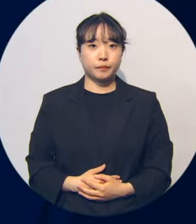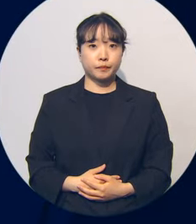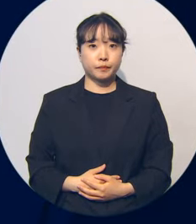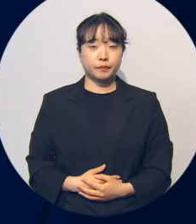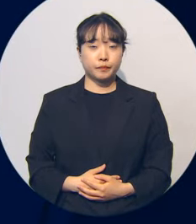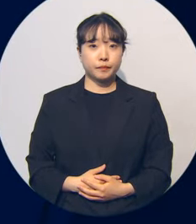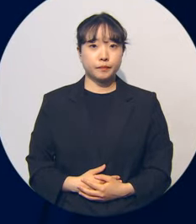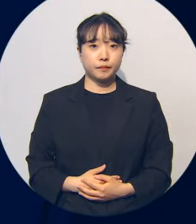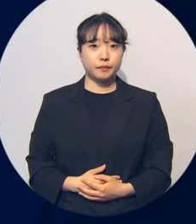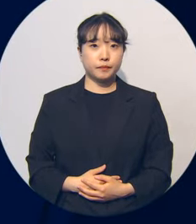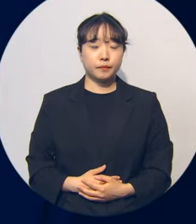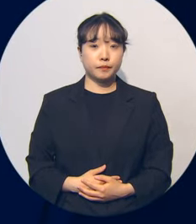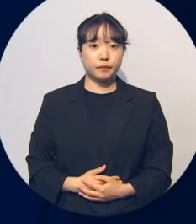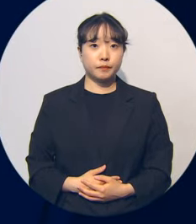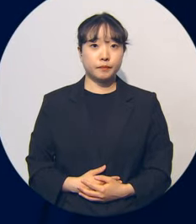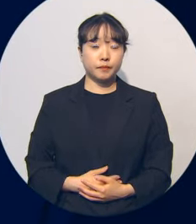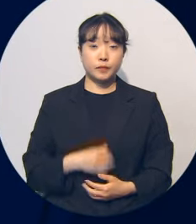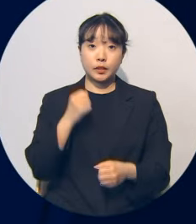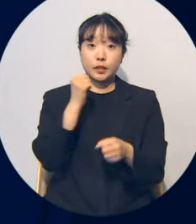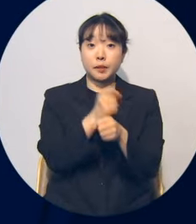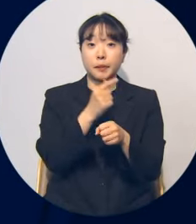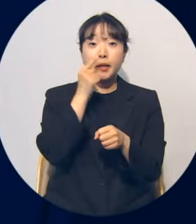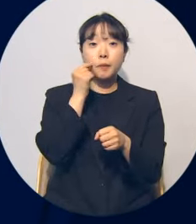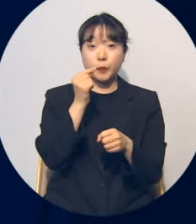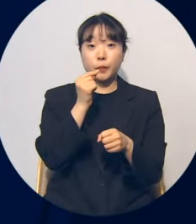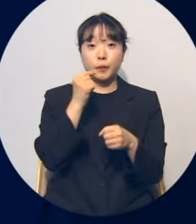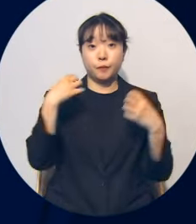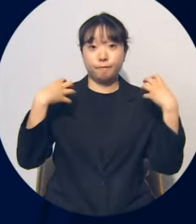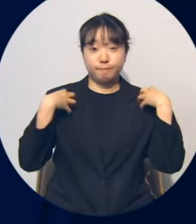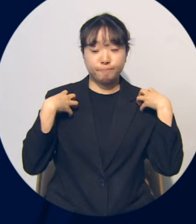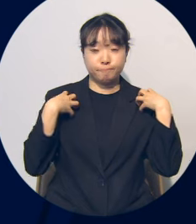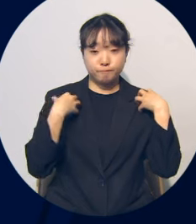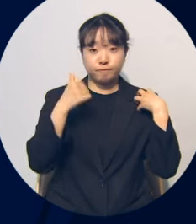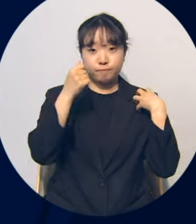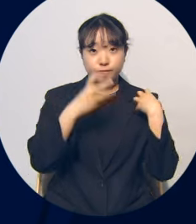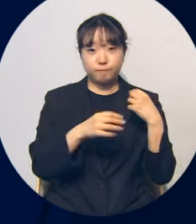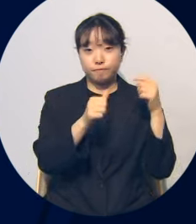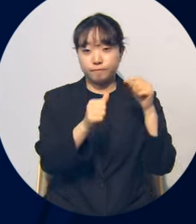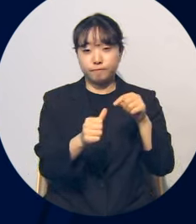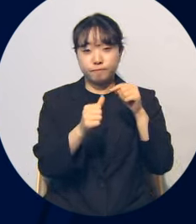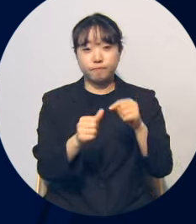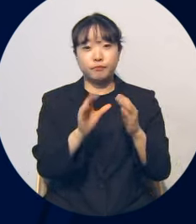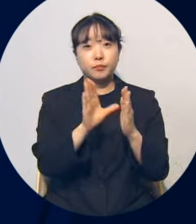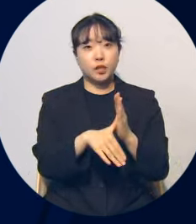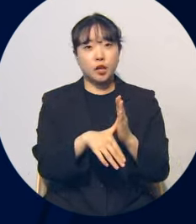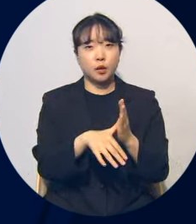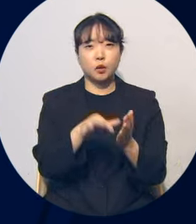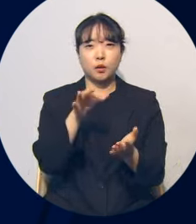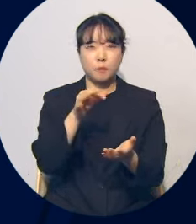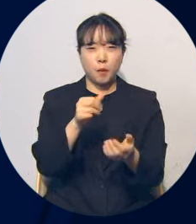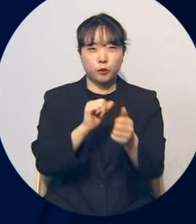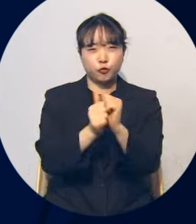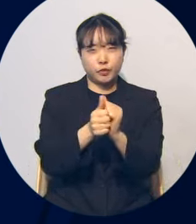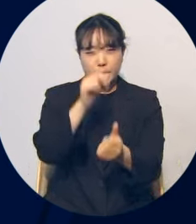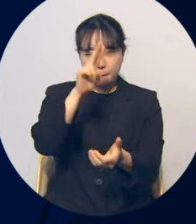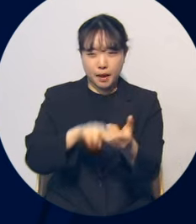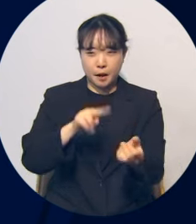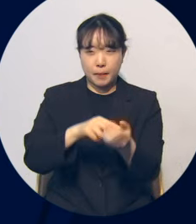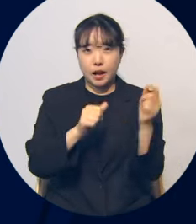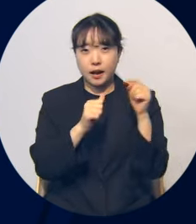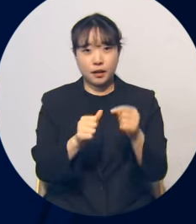앞서 일본정부가 수해 내린 행정지도에 지분 매각이라는 표현이 없고 경영권 차원에 언급이 아니라고